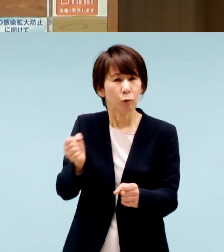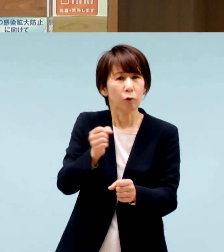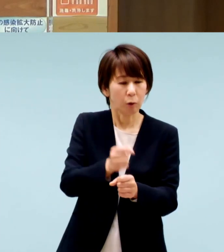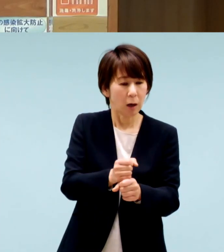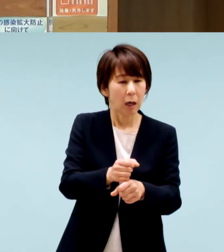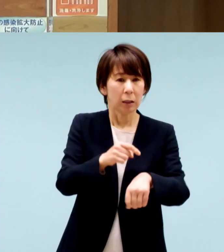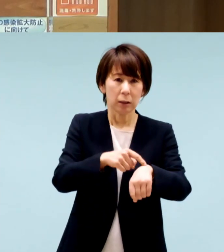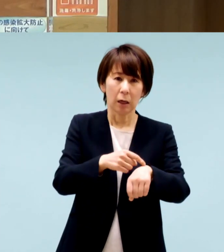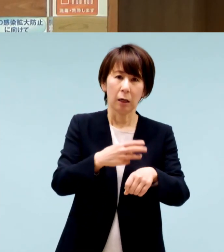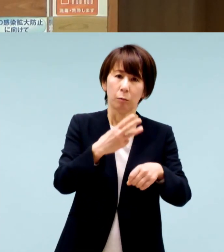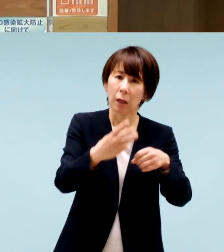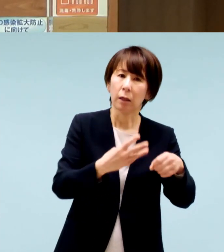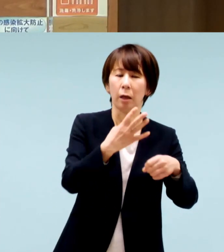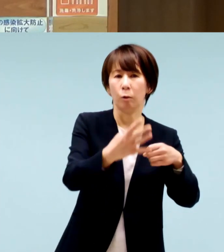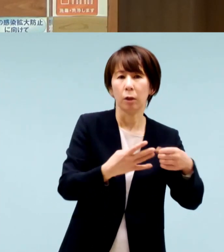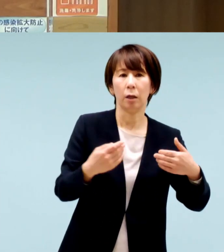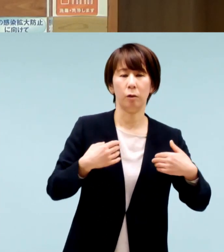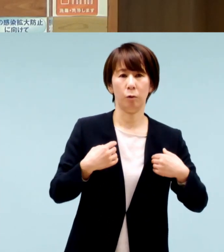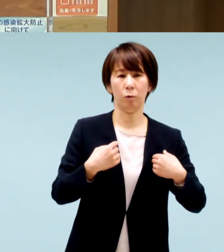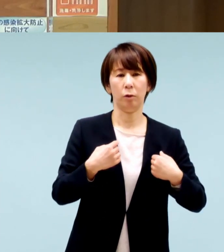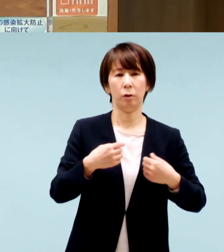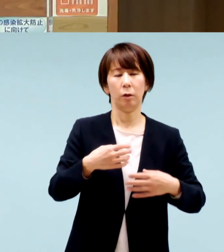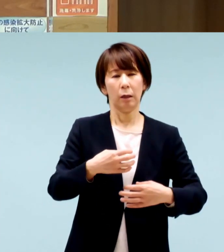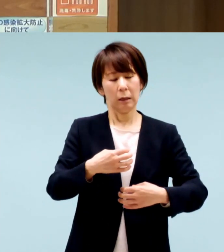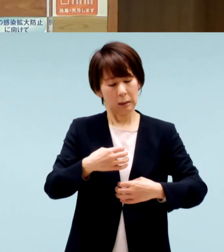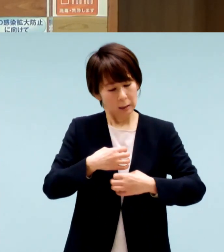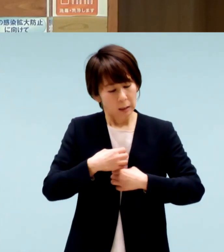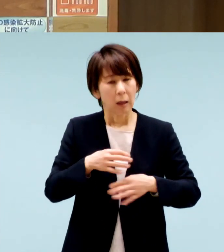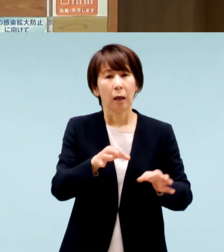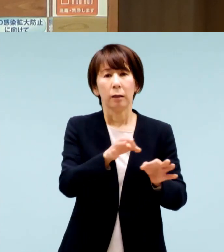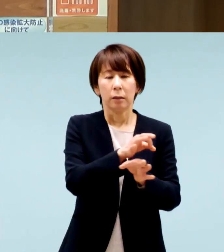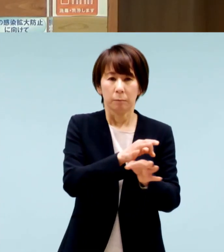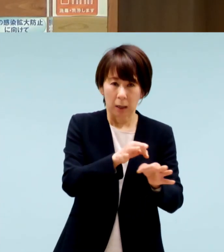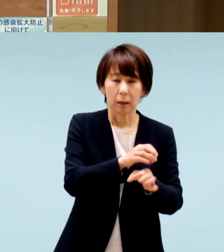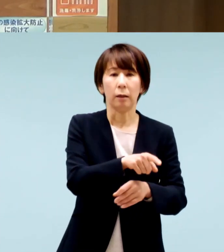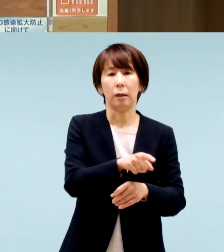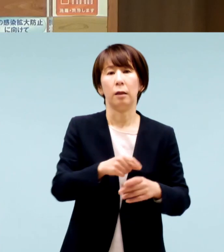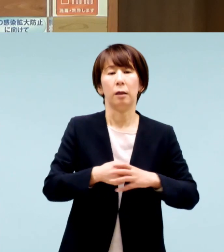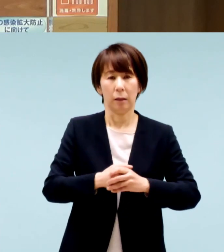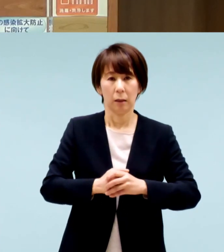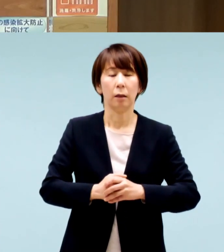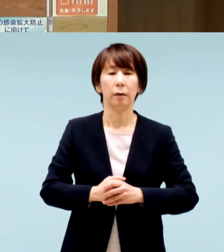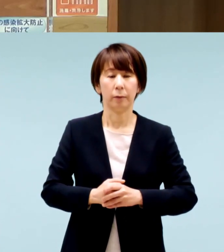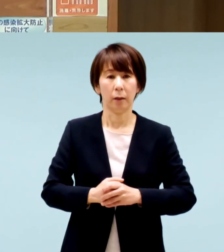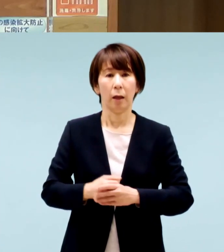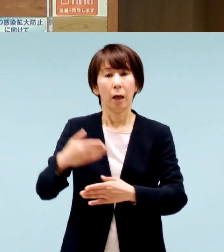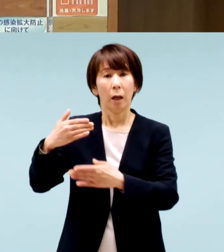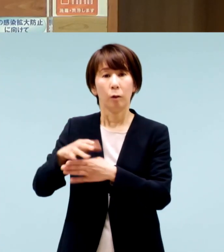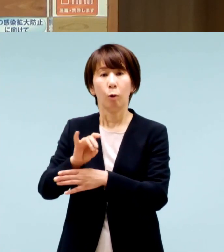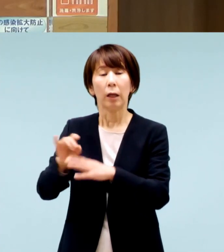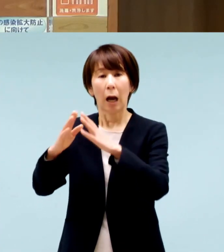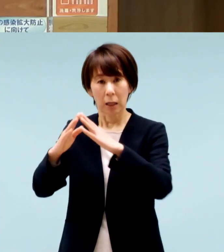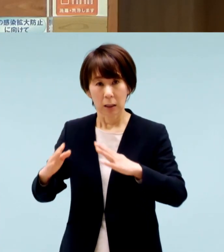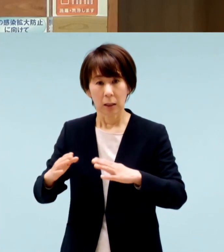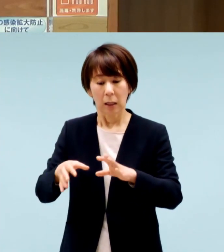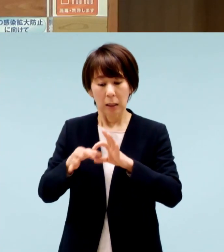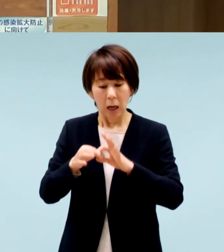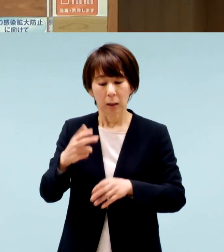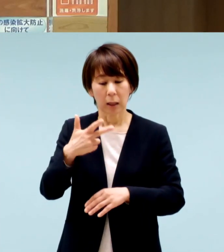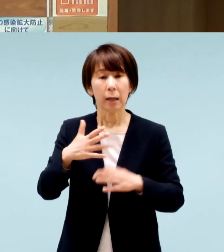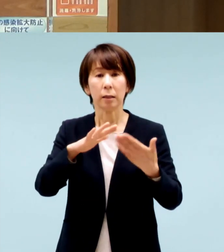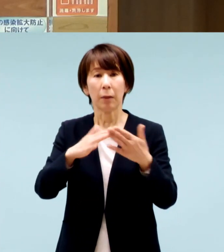る、このことが強く懸念をされます。道議会、関係する市町、漁業団